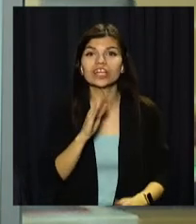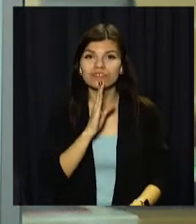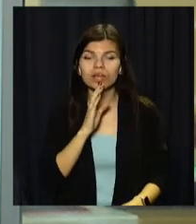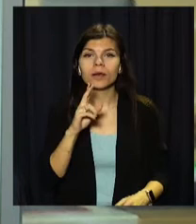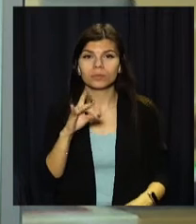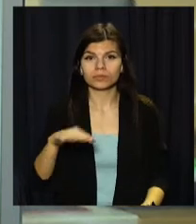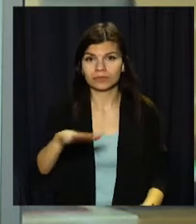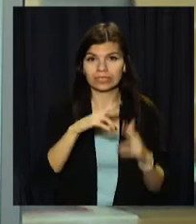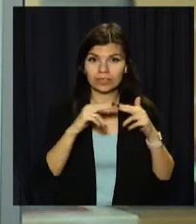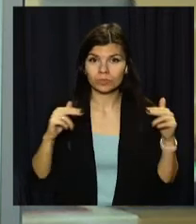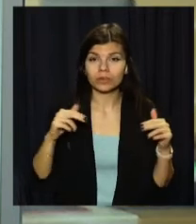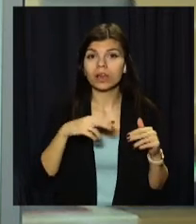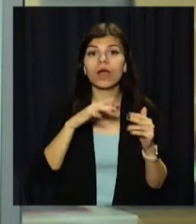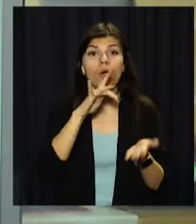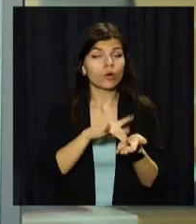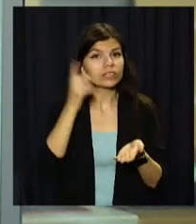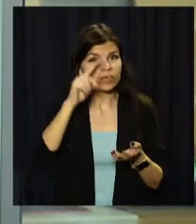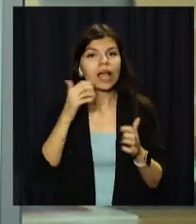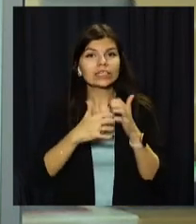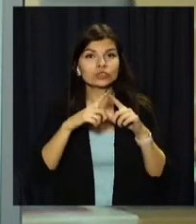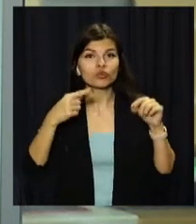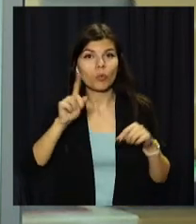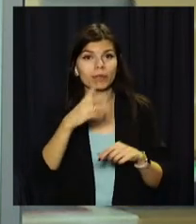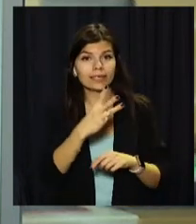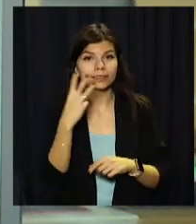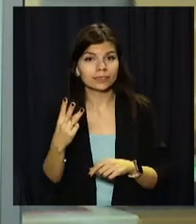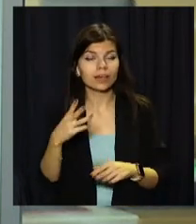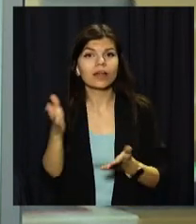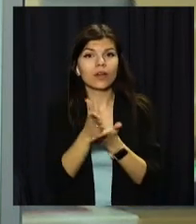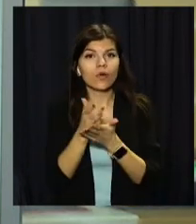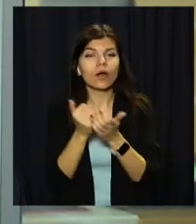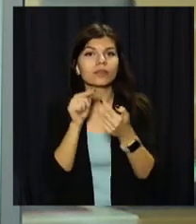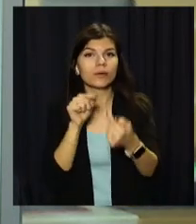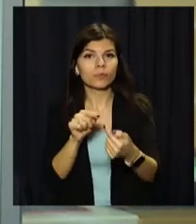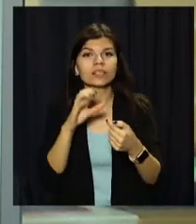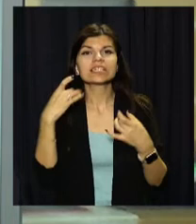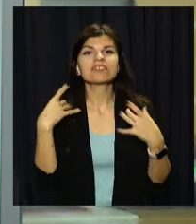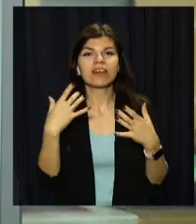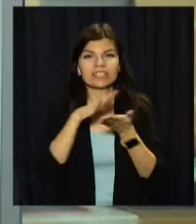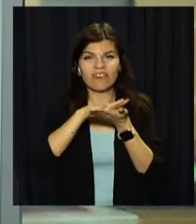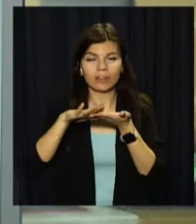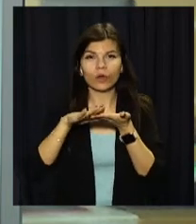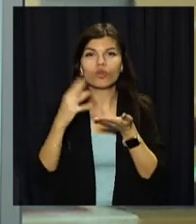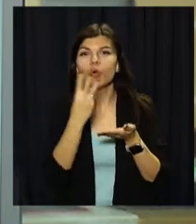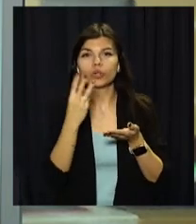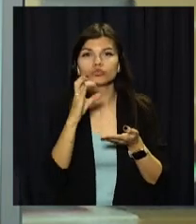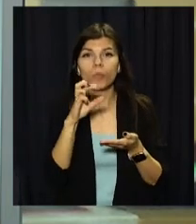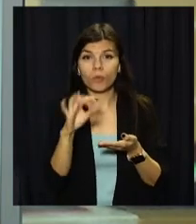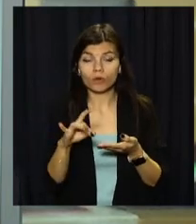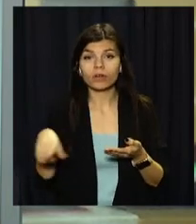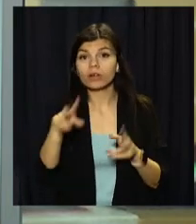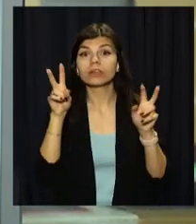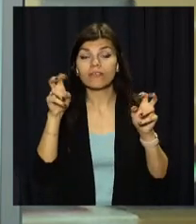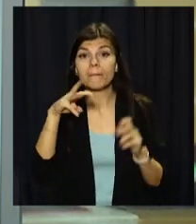на Придніпров'ї. Городяни знають його як середню школу номер 33, розташовану навпроти Свято-Троїцького собору. Статус гімназії і